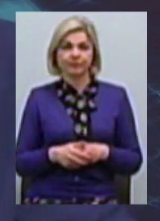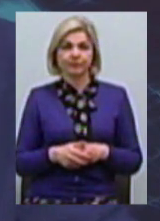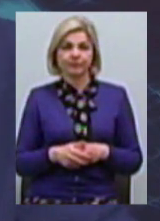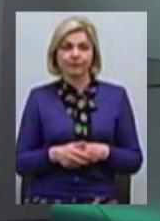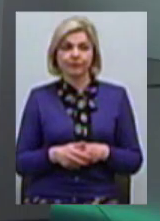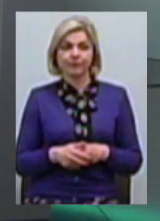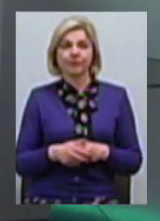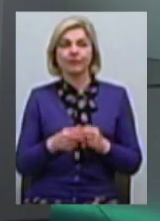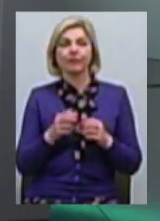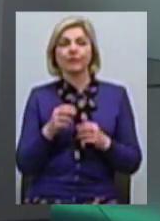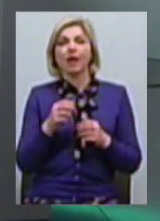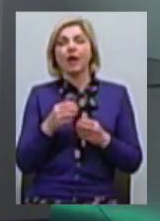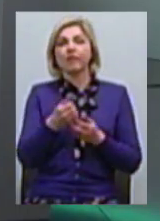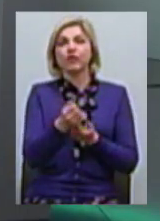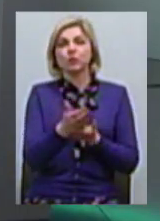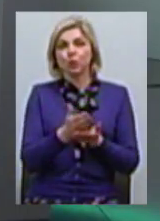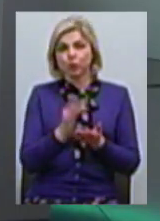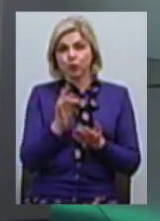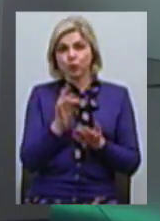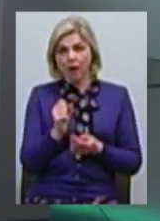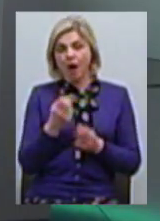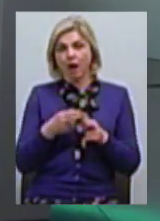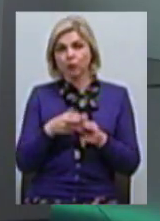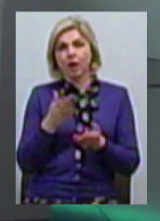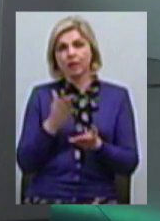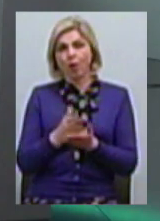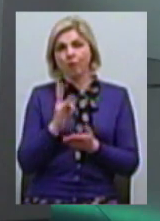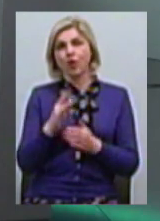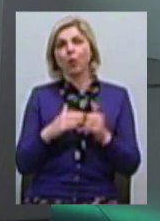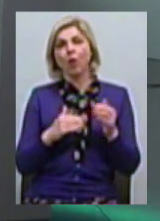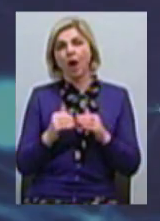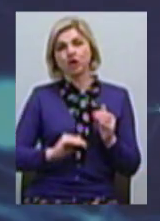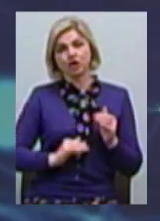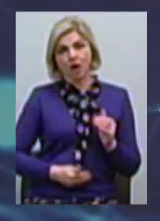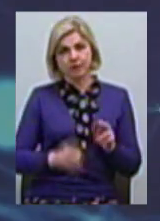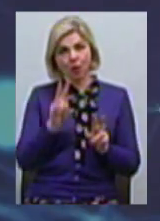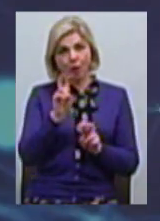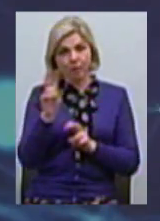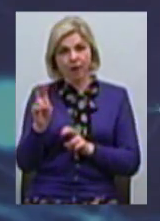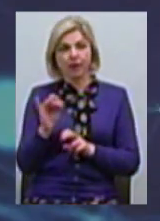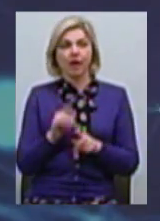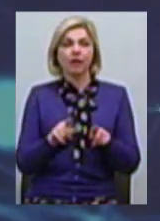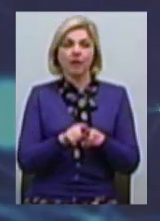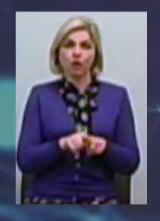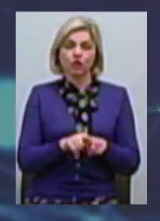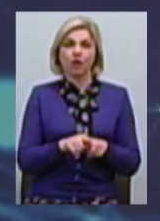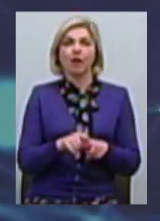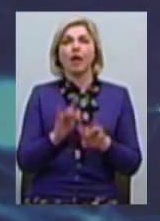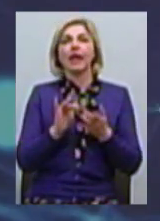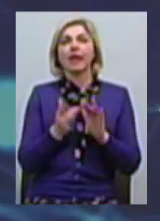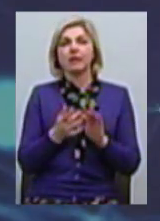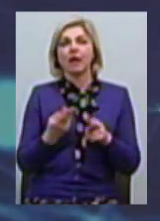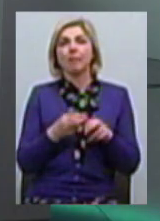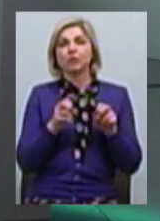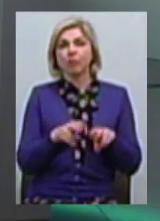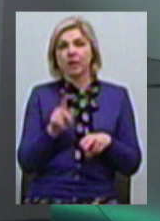критическая инфраструктура, которая находится, допустим, в руках частных компаний, также кибербезопасность,